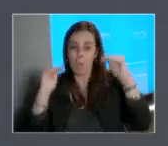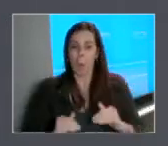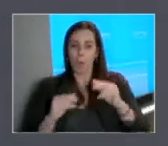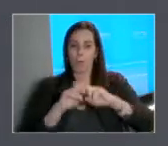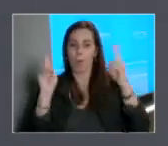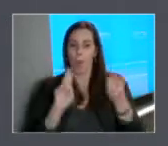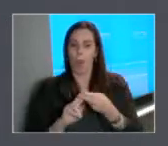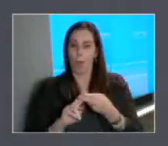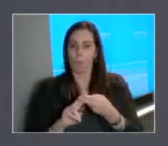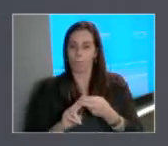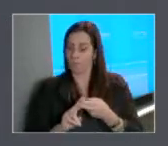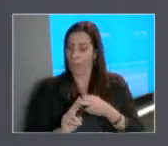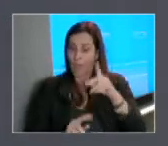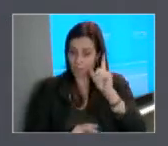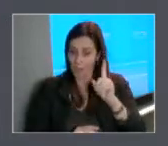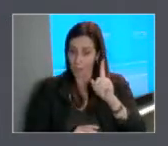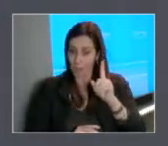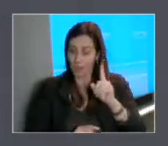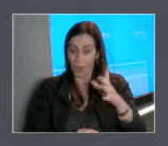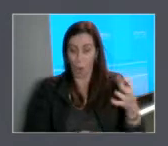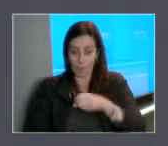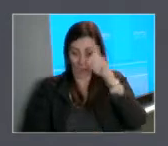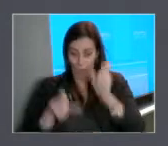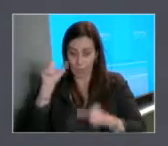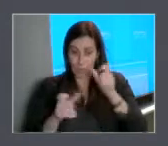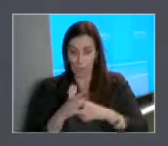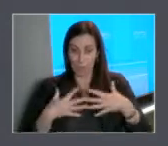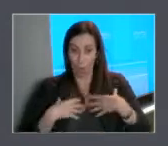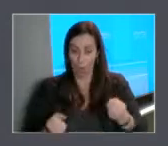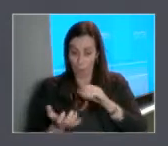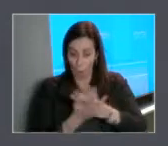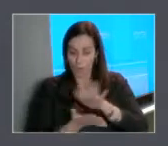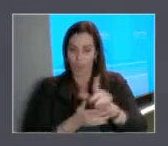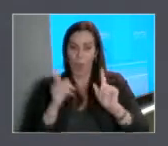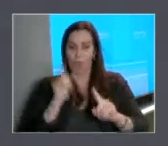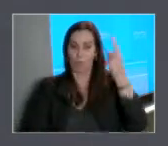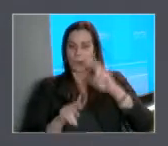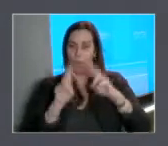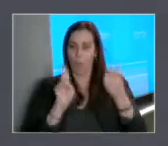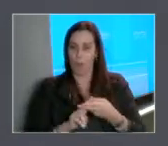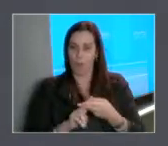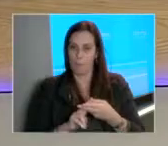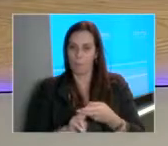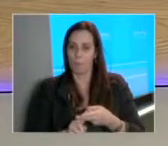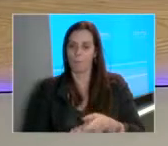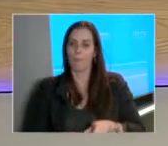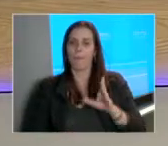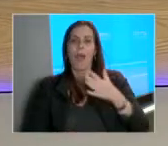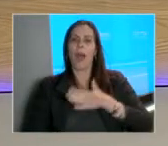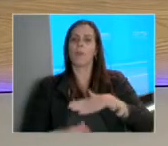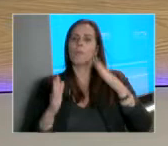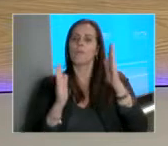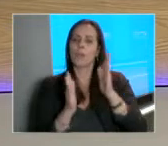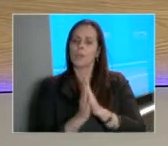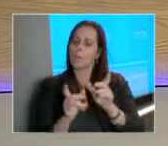בעולם המתועס, ולעומתה הוצאת האזרחים על בריאות היא מהגבוהות בעולם זה. אנו